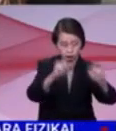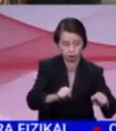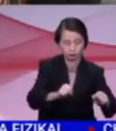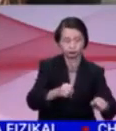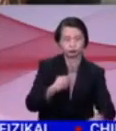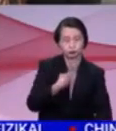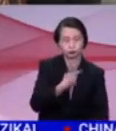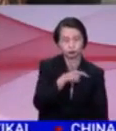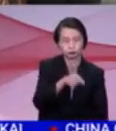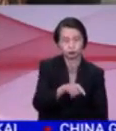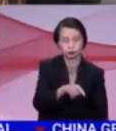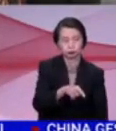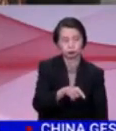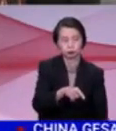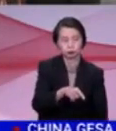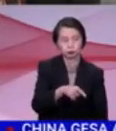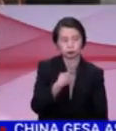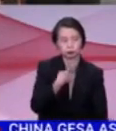kita